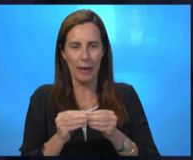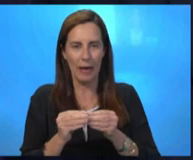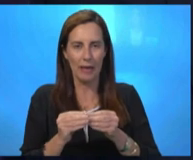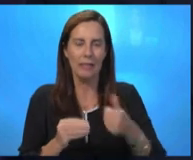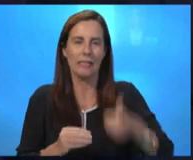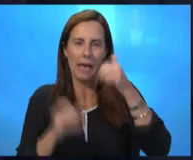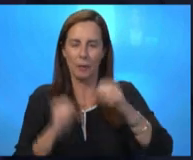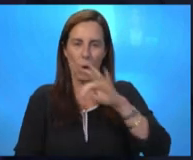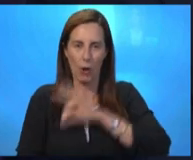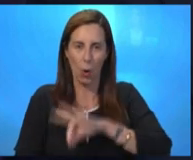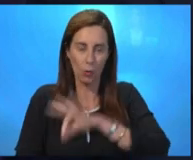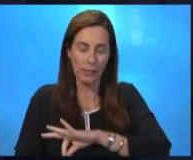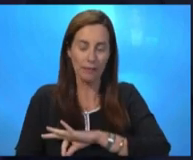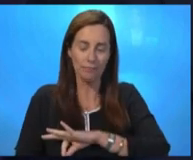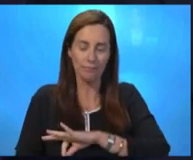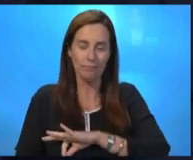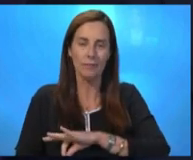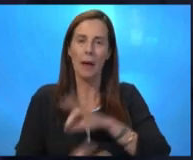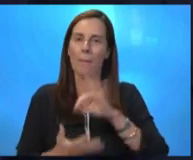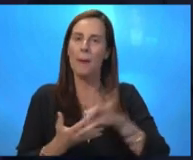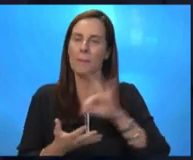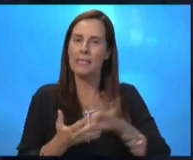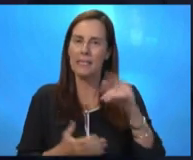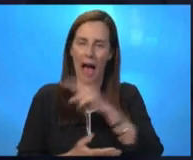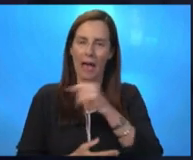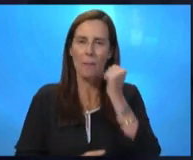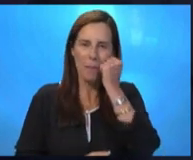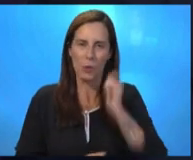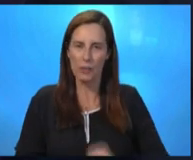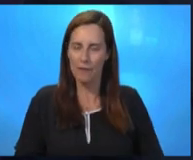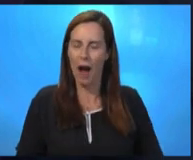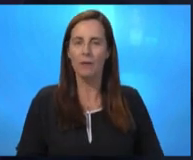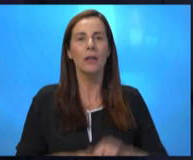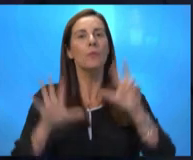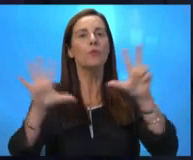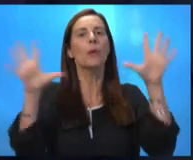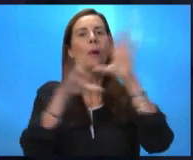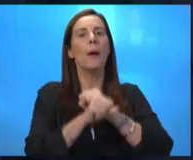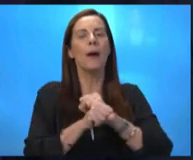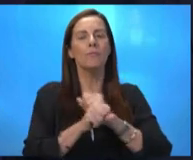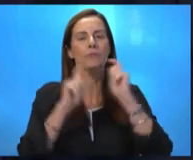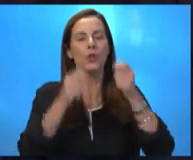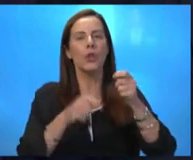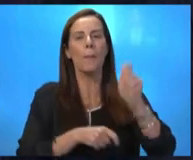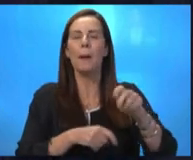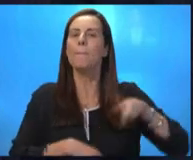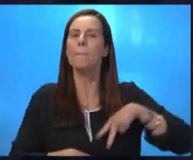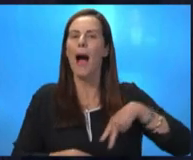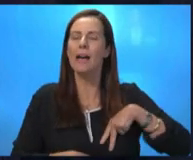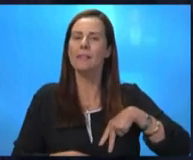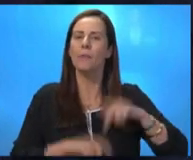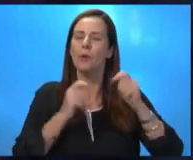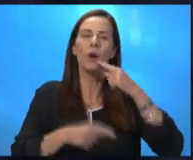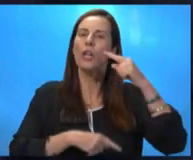הרוסי, שויגו במשרד ההגנה במוסקבה. בשמונה בערב יוענק במשכן הכנסת פרס וולף, שמוענק מדי